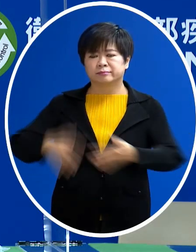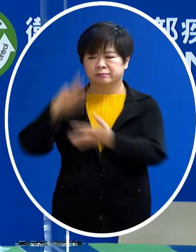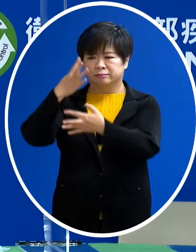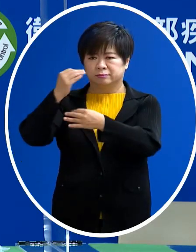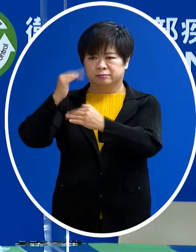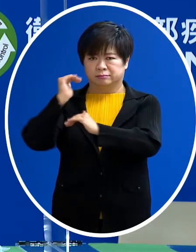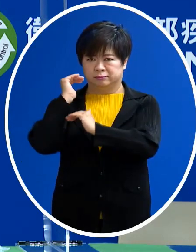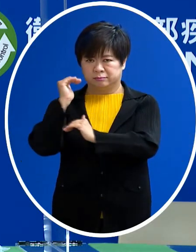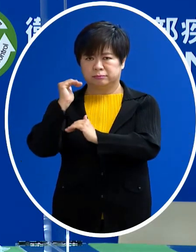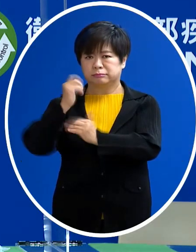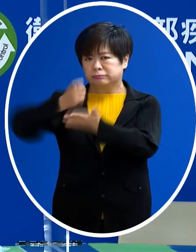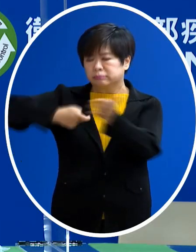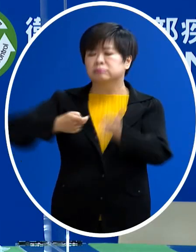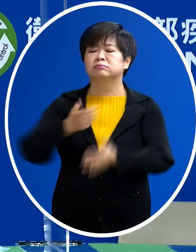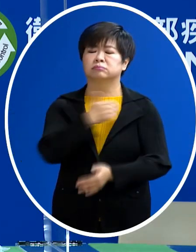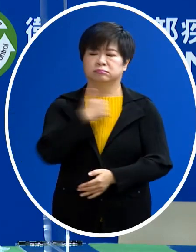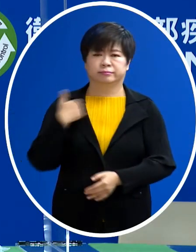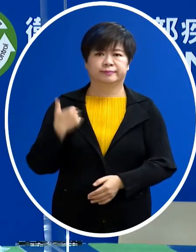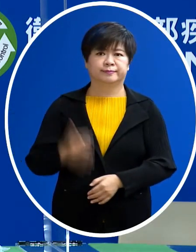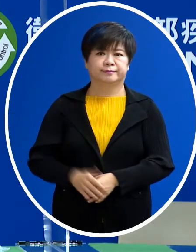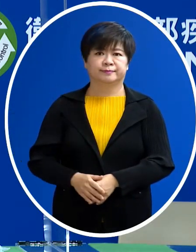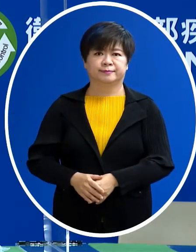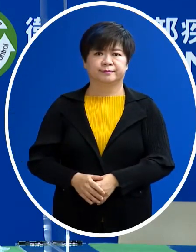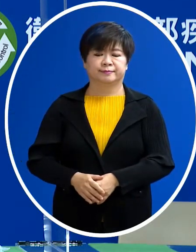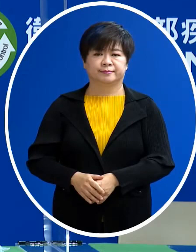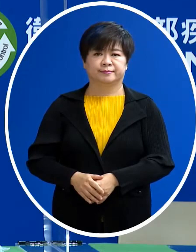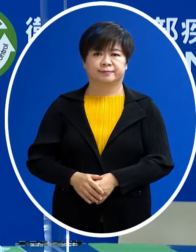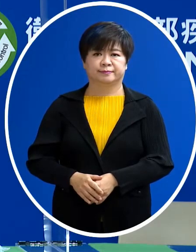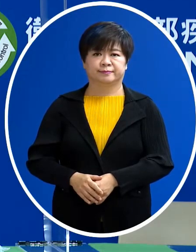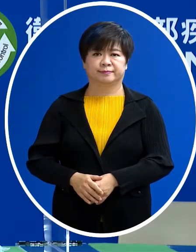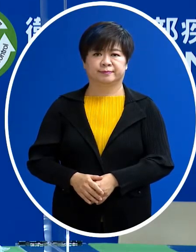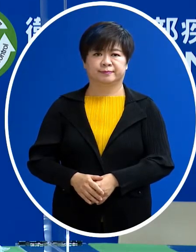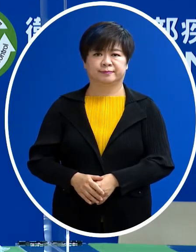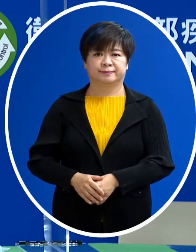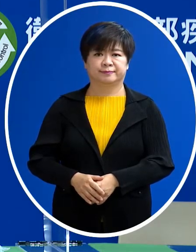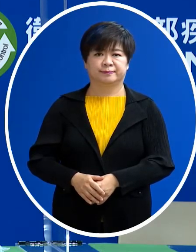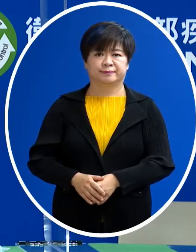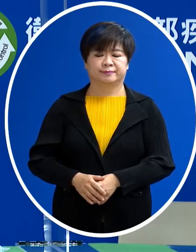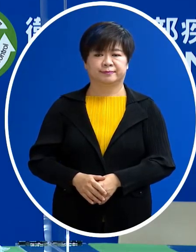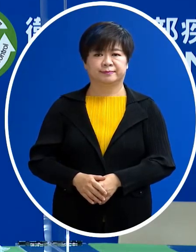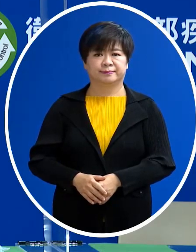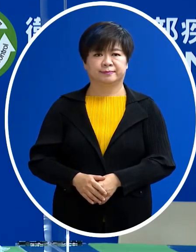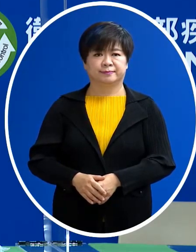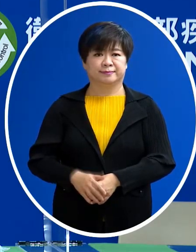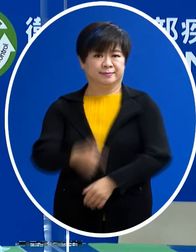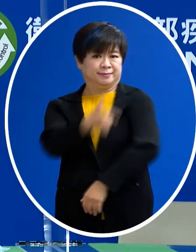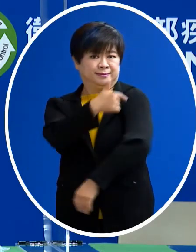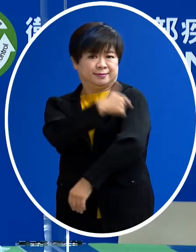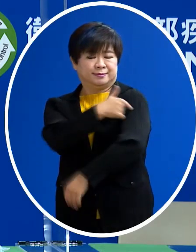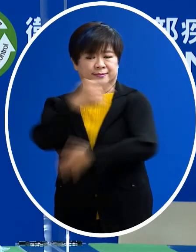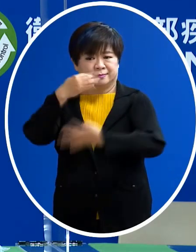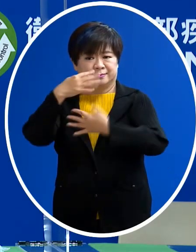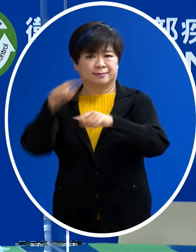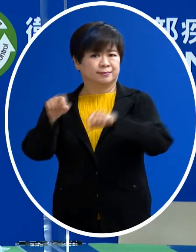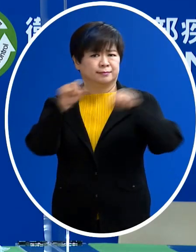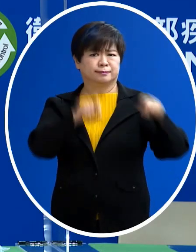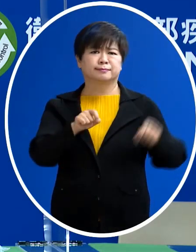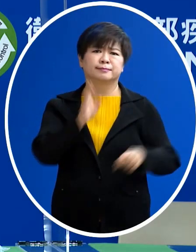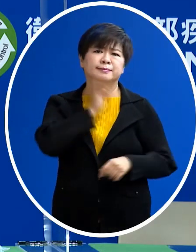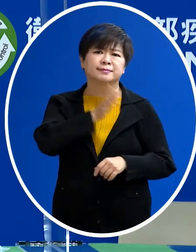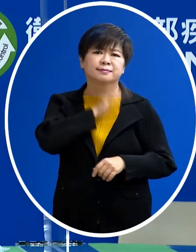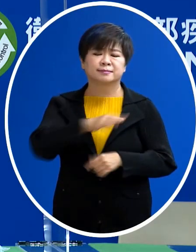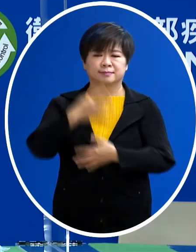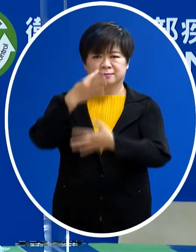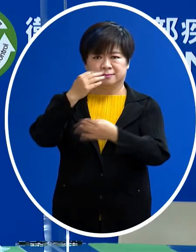有问题哦。那所以我们疫苗并不会展延啦，目前就是效期多久我